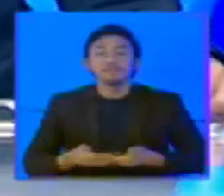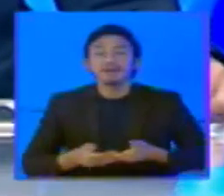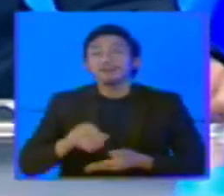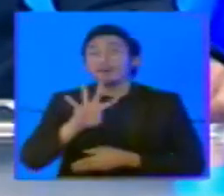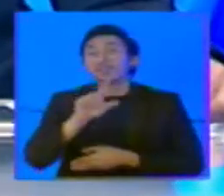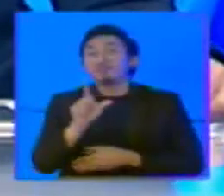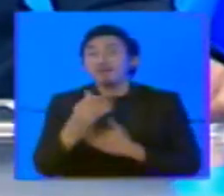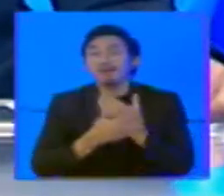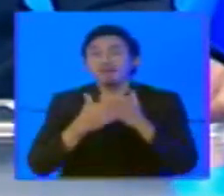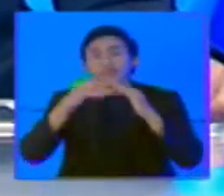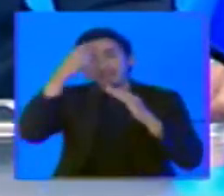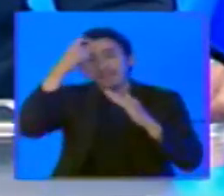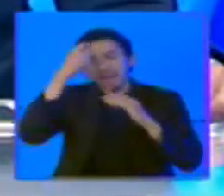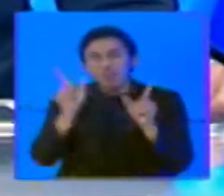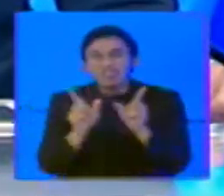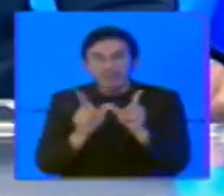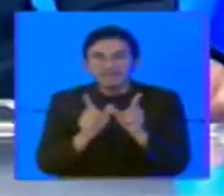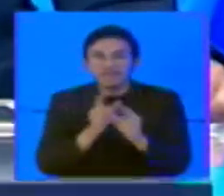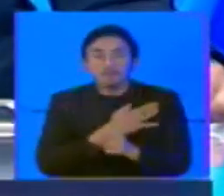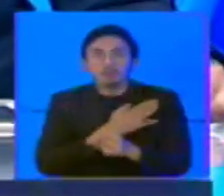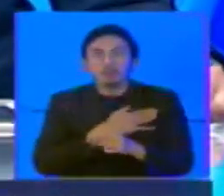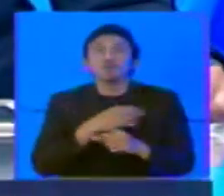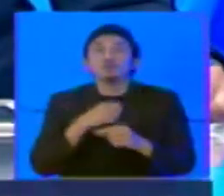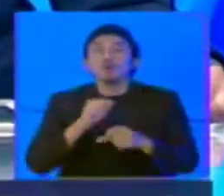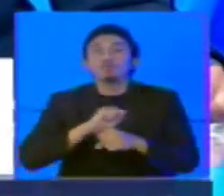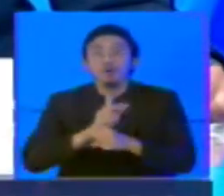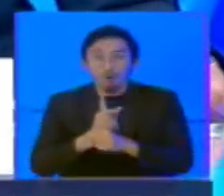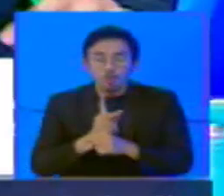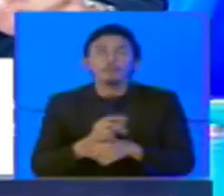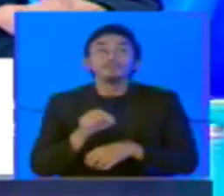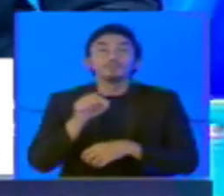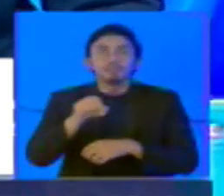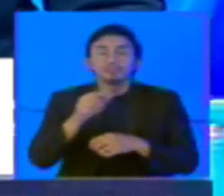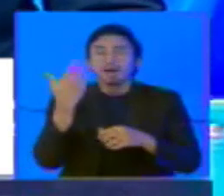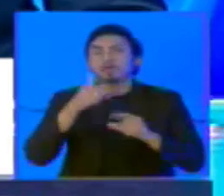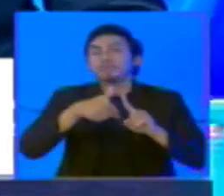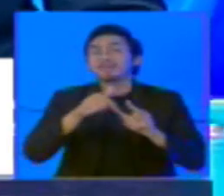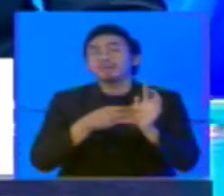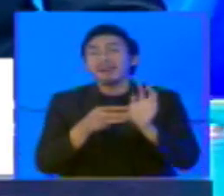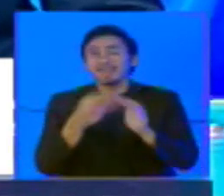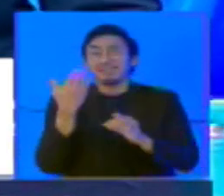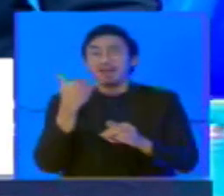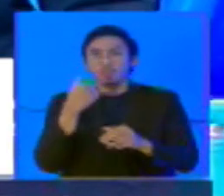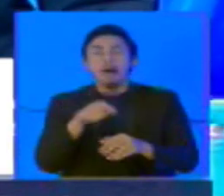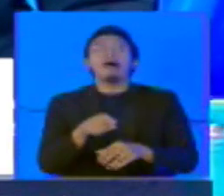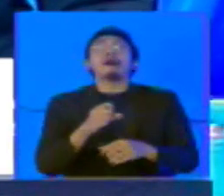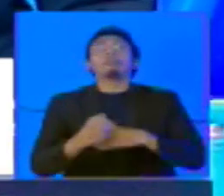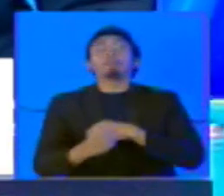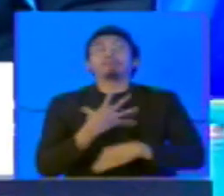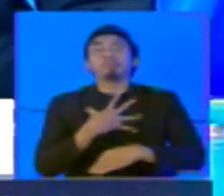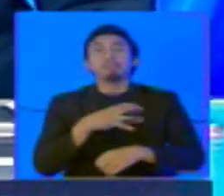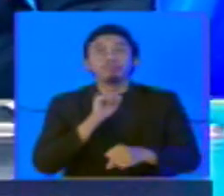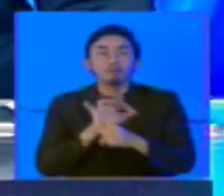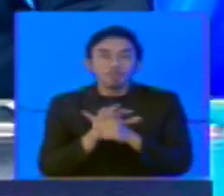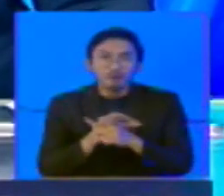Pemirsa, bayi berusia 4 bulan yang dirawat di Rumah Sakit Daerah Wates, Kabupaten Kulon Progo sejak 17 Maret lalu, kini dinyatakan positif